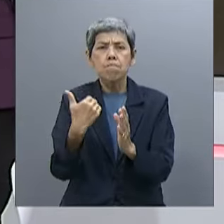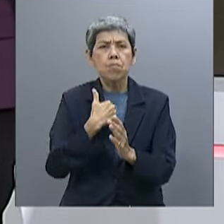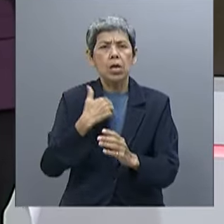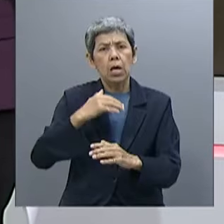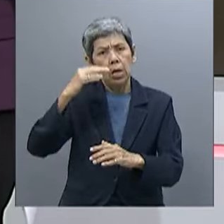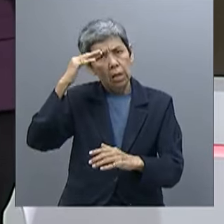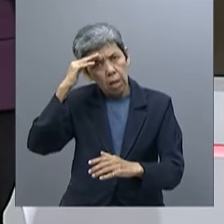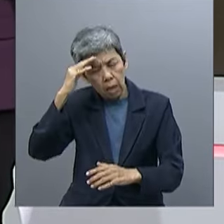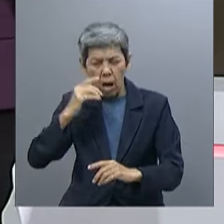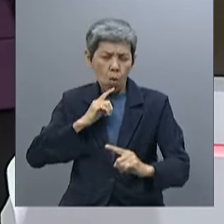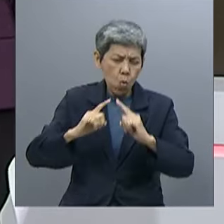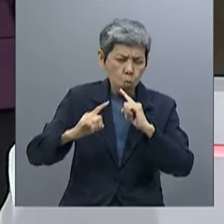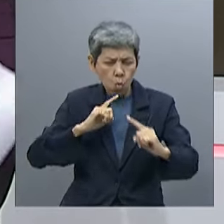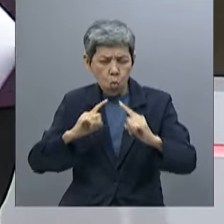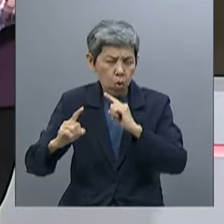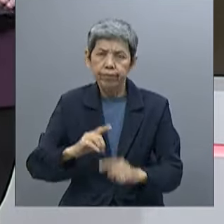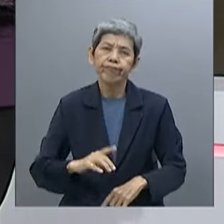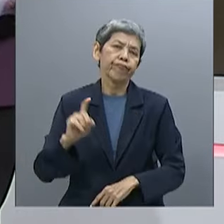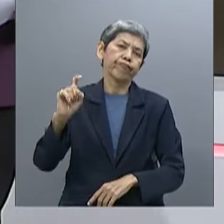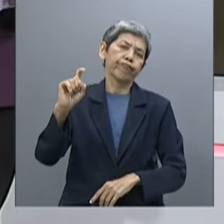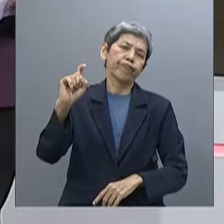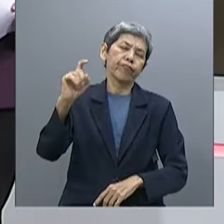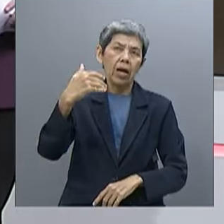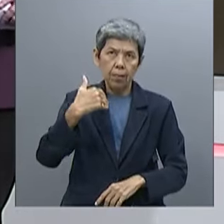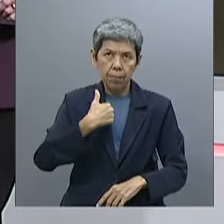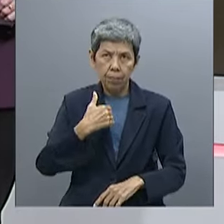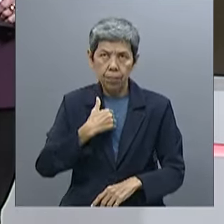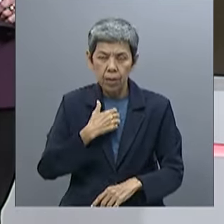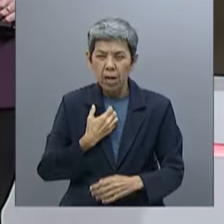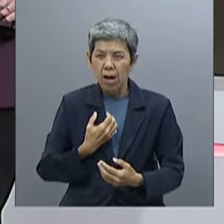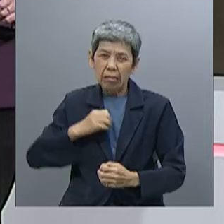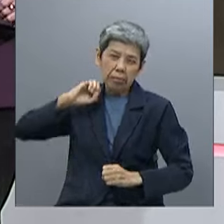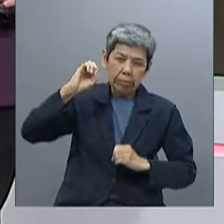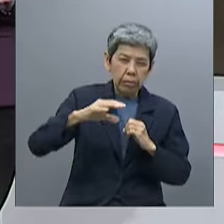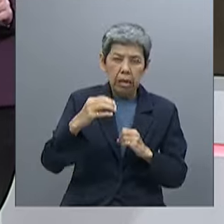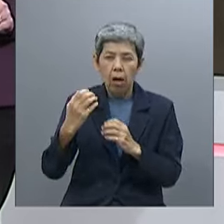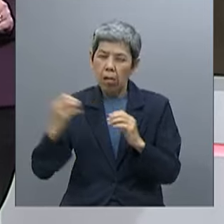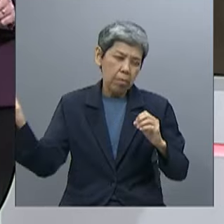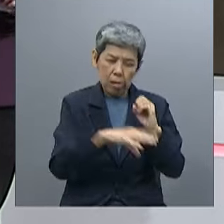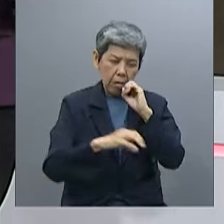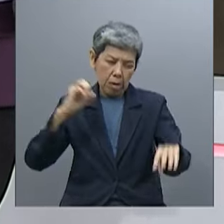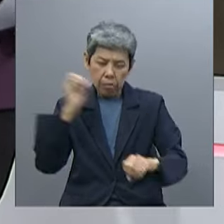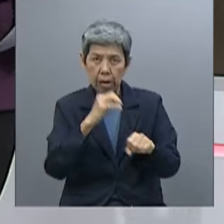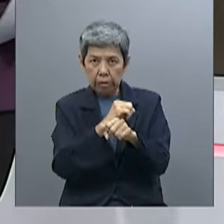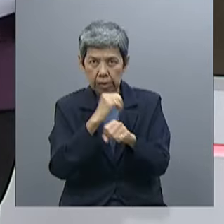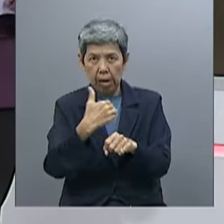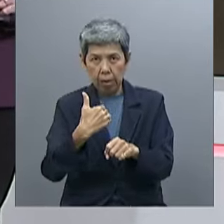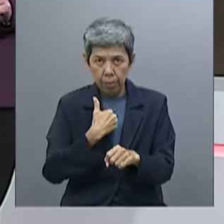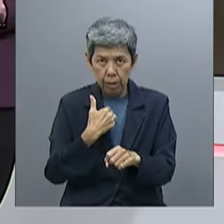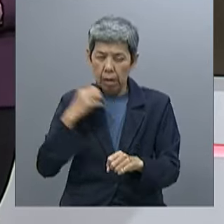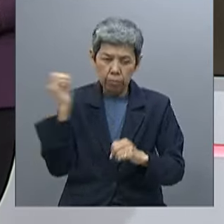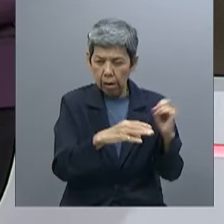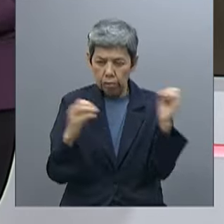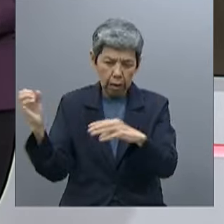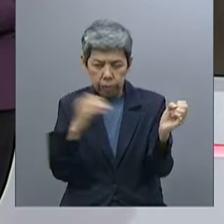าพยายามจะเจรจาแล้วแต่ไม่เป็นผลมีการคว้างปาสิ่งของเข้าใส่เจ้าหน้าที่ผลักดันเข้าใส่ฝูงช